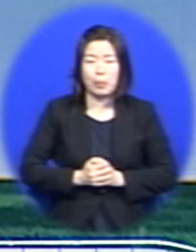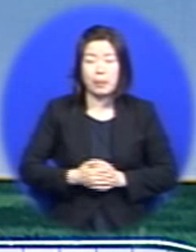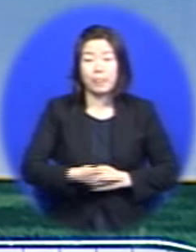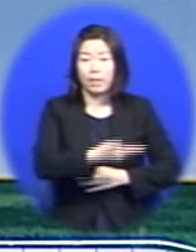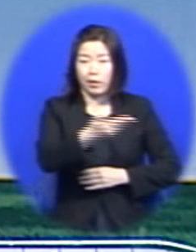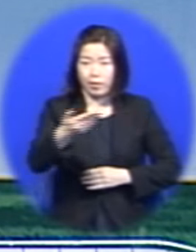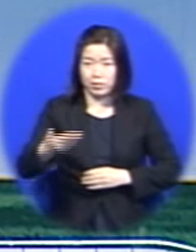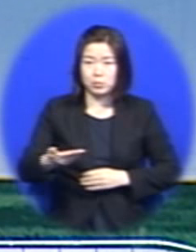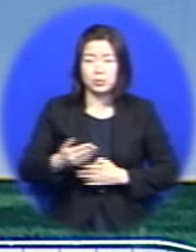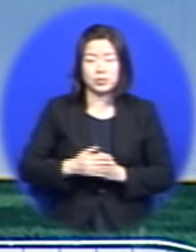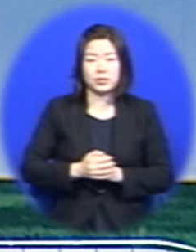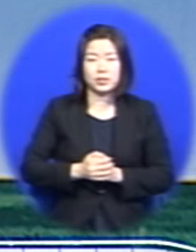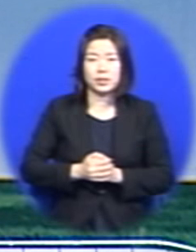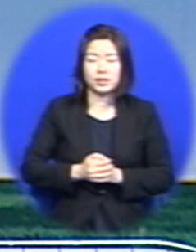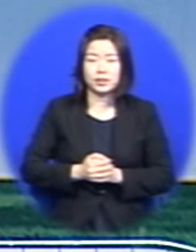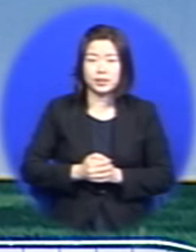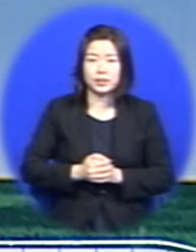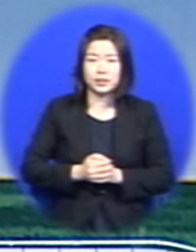여러분,